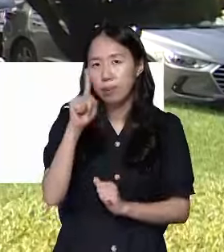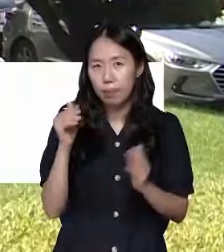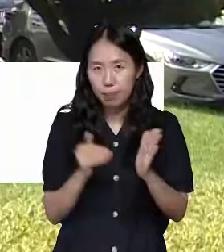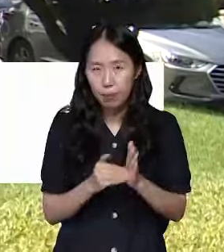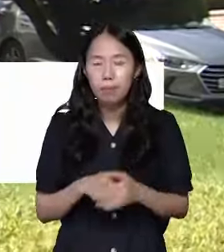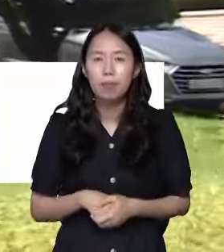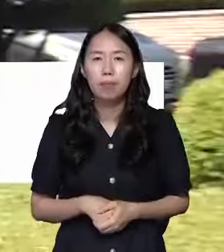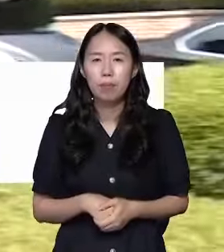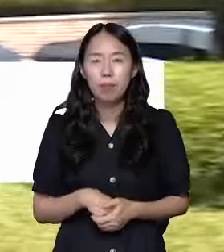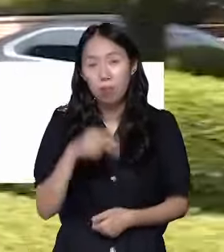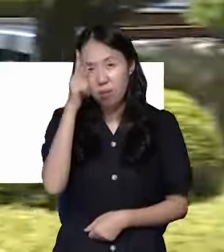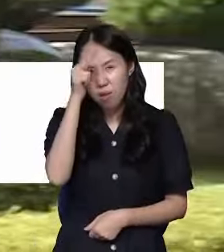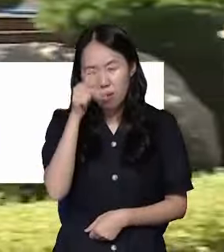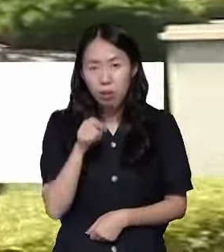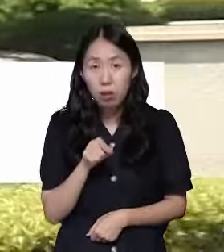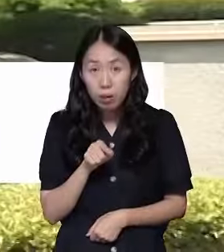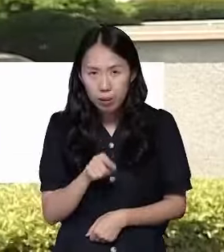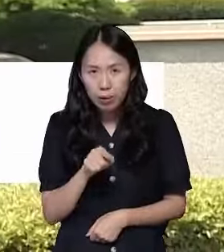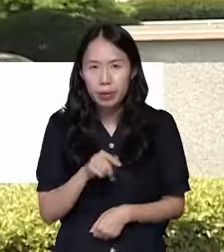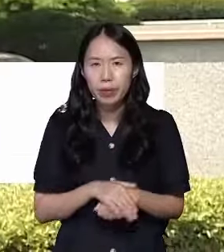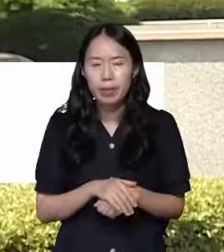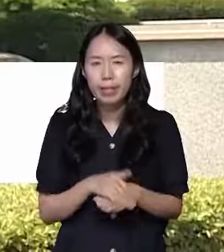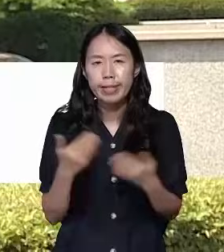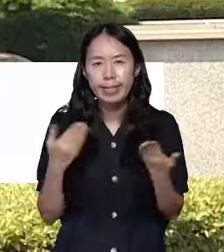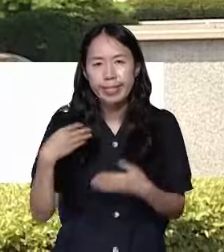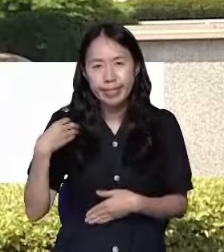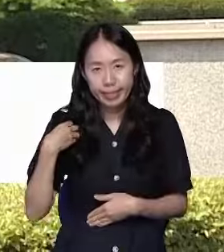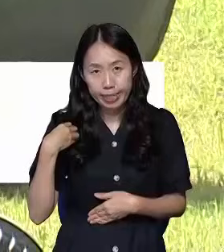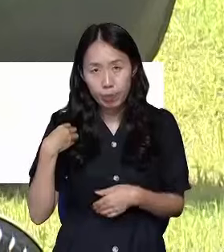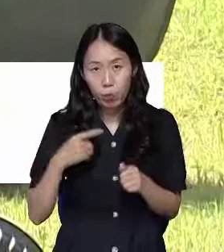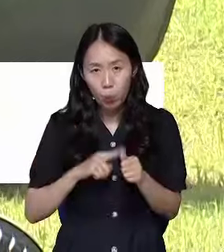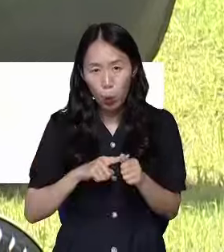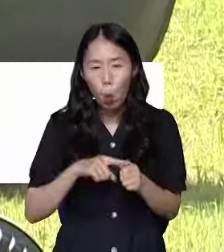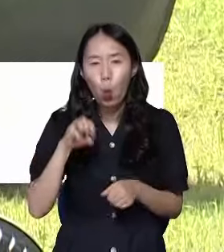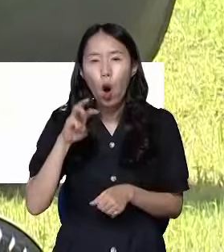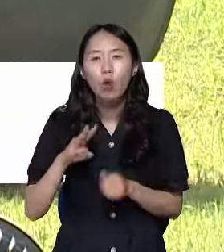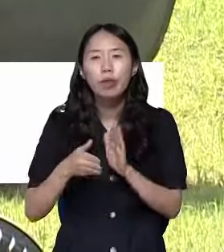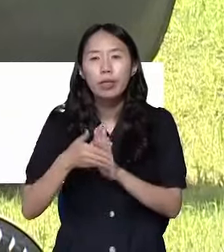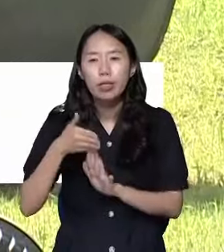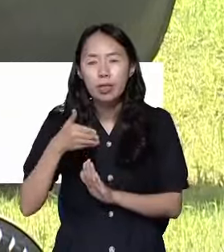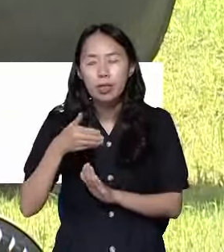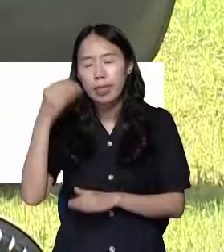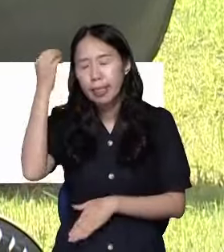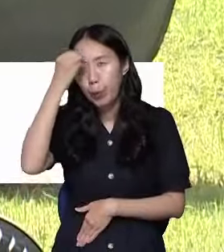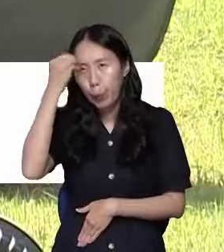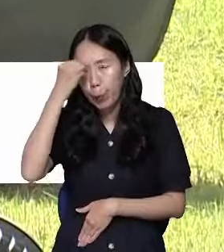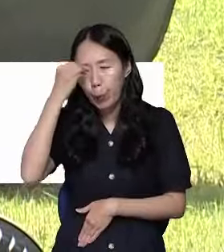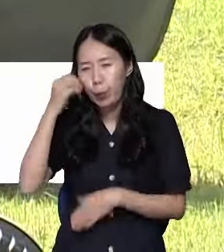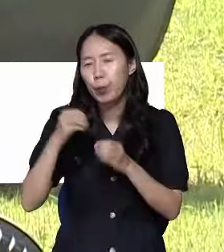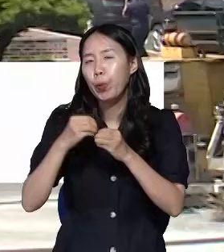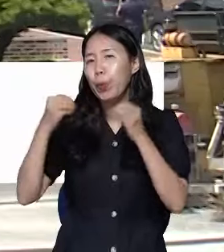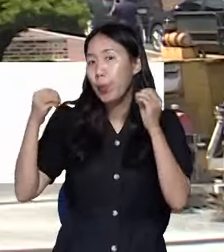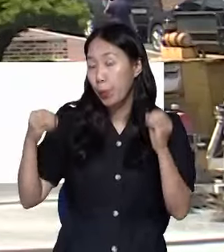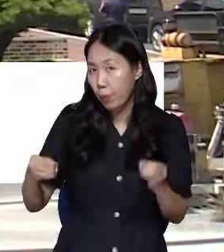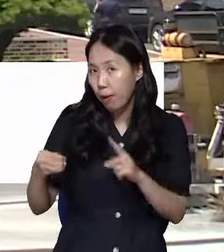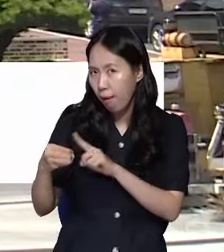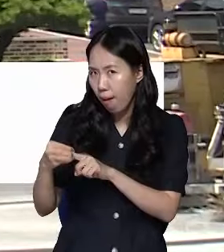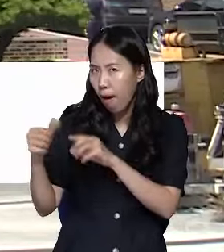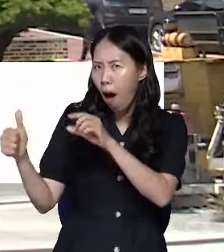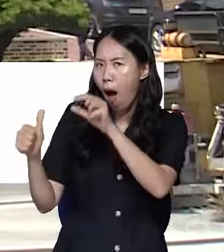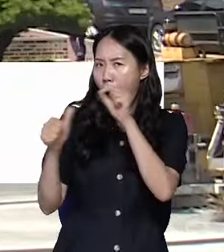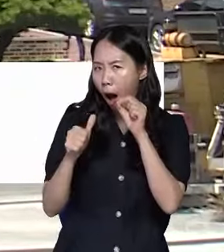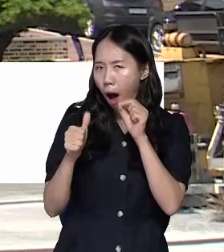신청했습니다. 경찰은 당시 인사 업무를 담당한 A씨가 광주시 교육감 고교 동창이 감사관에